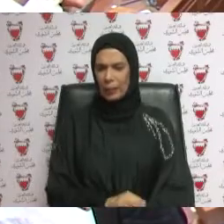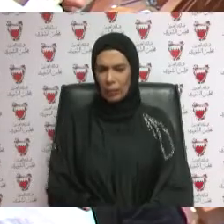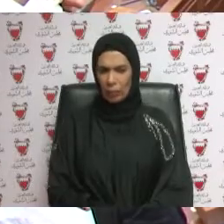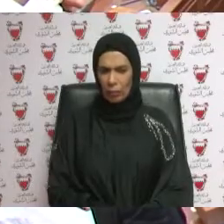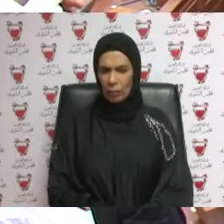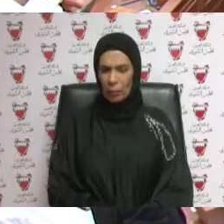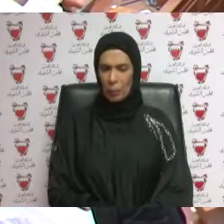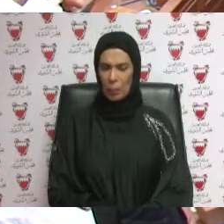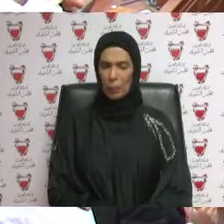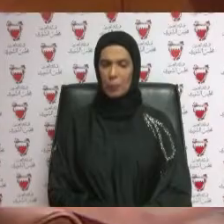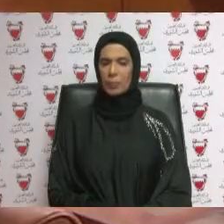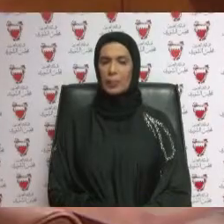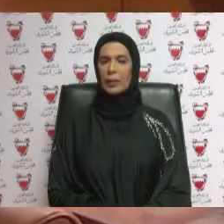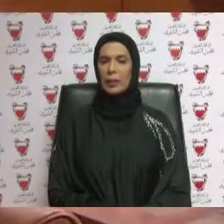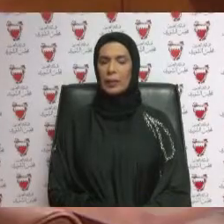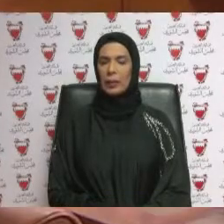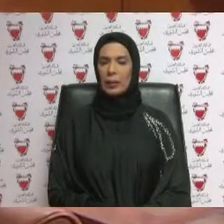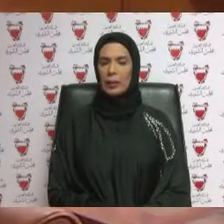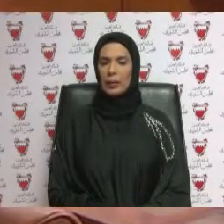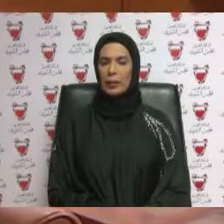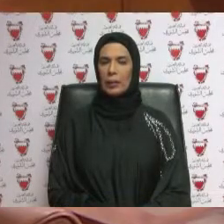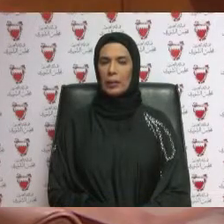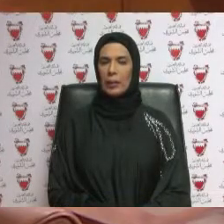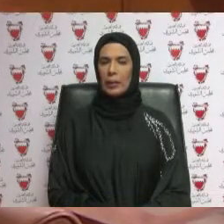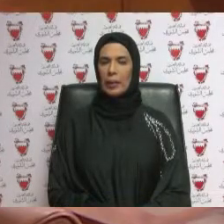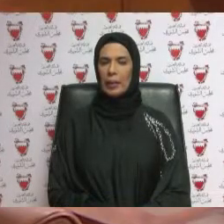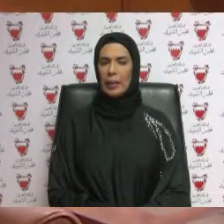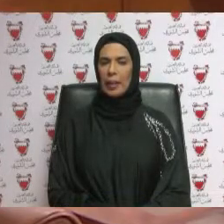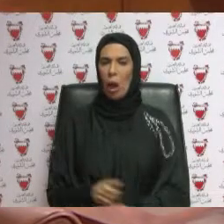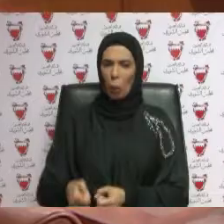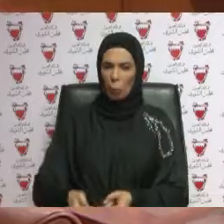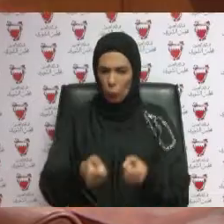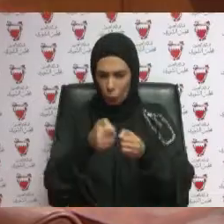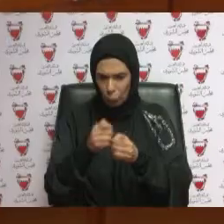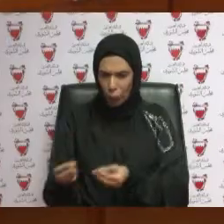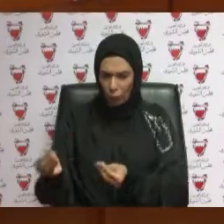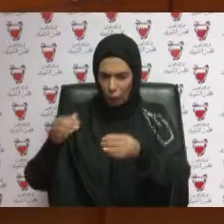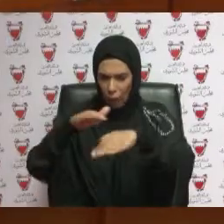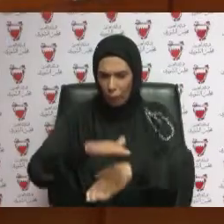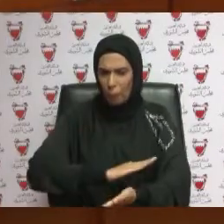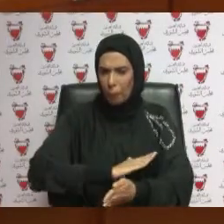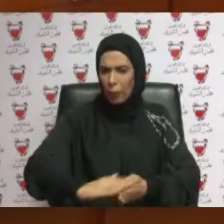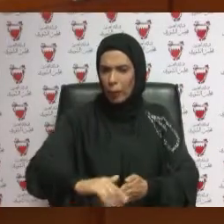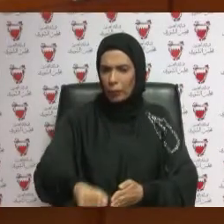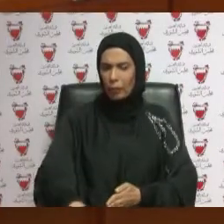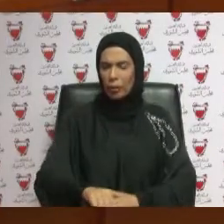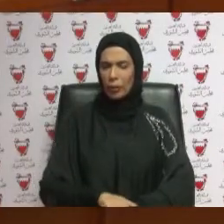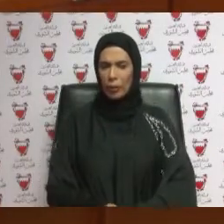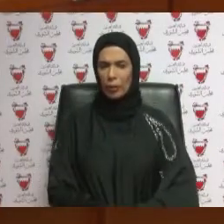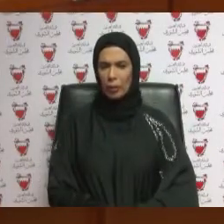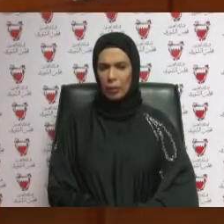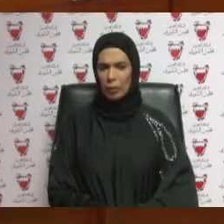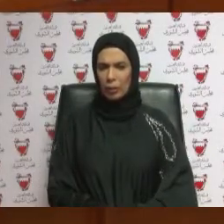كان هذا المقصود به، يعني المقصود إنه عنده إجراء الدفان، إجراء عملية الدفان، الحفاظ على ممرات مائية. بس إذا نتكلم